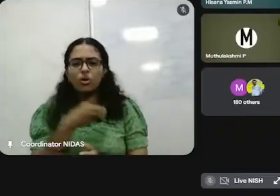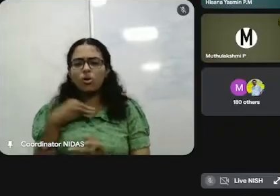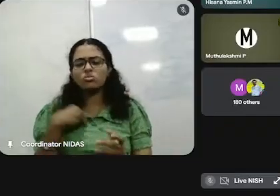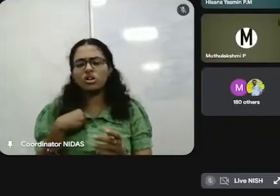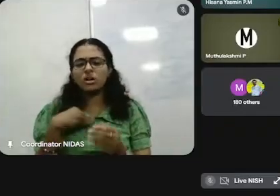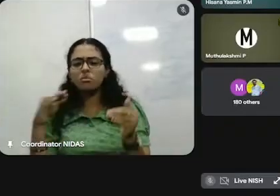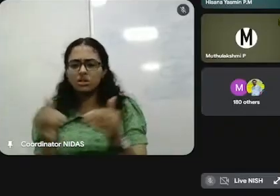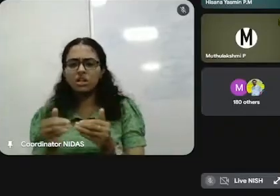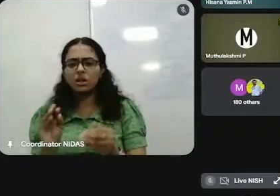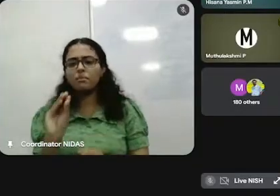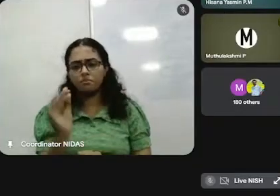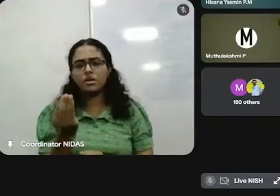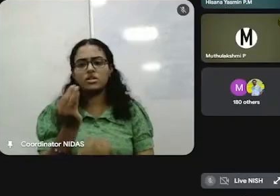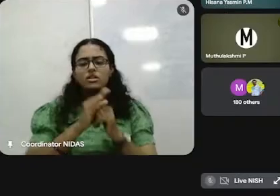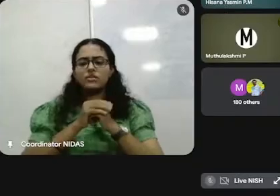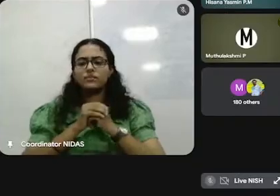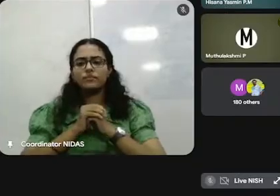നല്ലതായിരിക്കും കേട്ടോ, ഒരു ന്യൂറോളജിസ്റ്റിനെ.